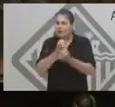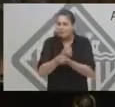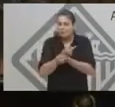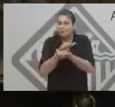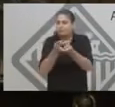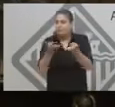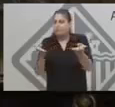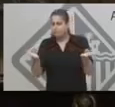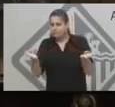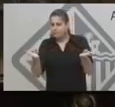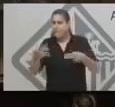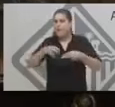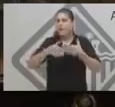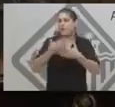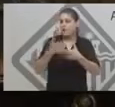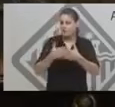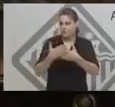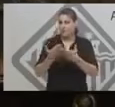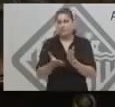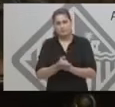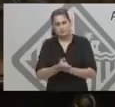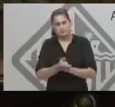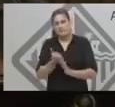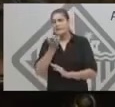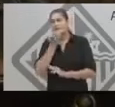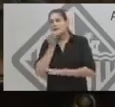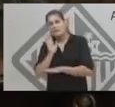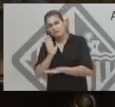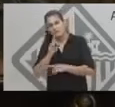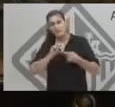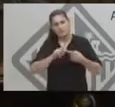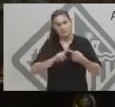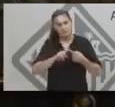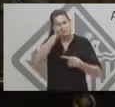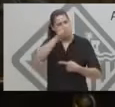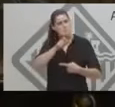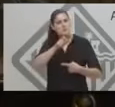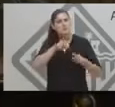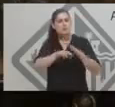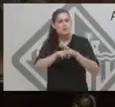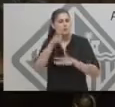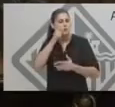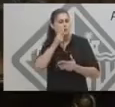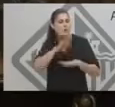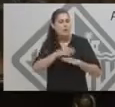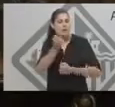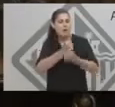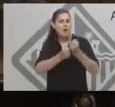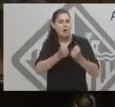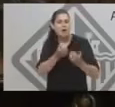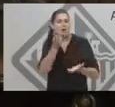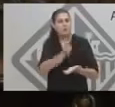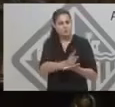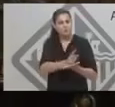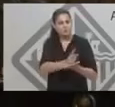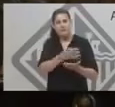pols d'innovació com ara. Tres exemples. Apostar pel factor humà de l'activitat econòmica, que significa